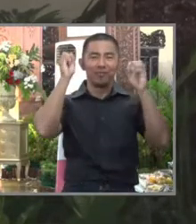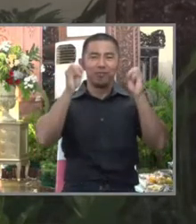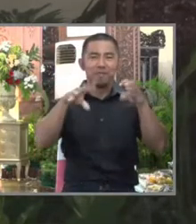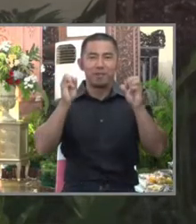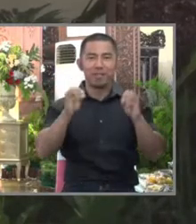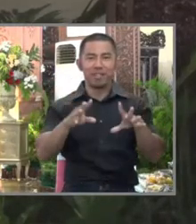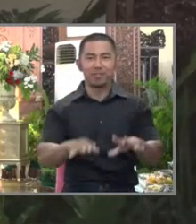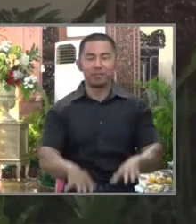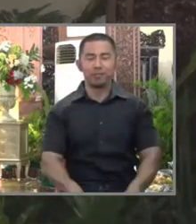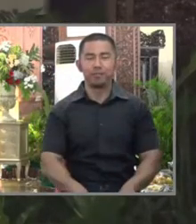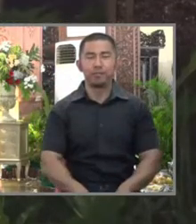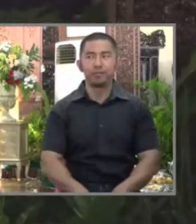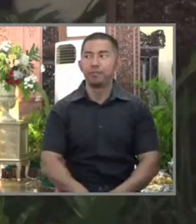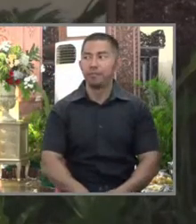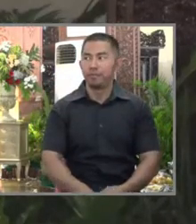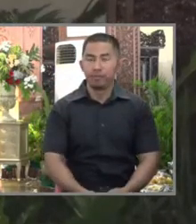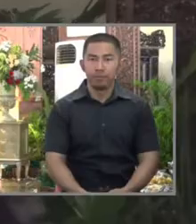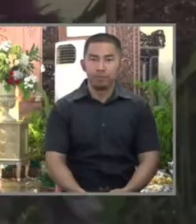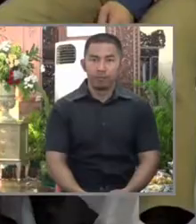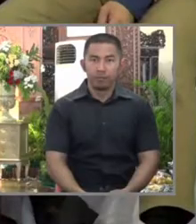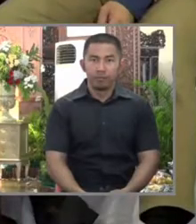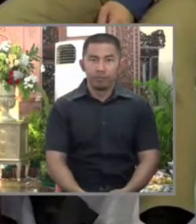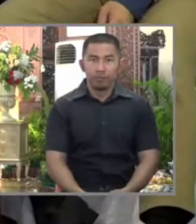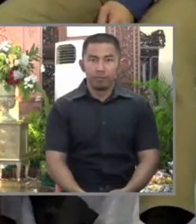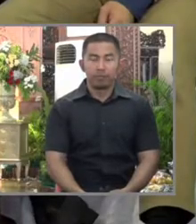warahmatullahi wabarakatuh.